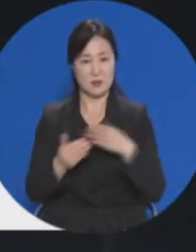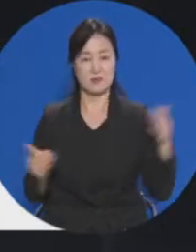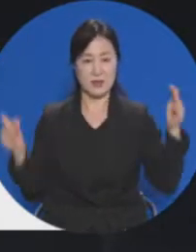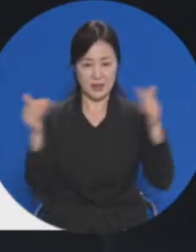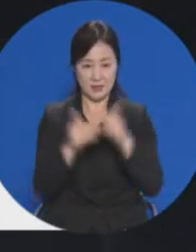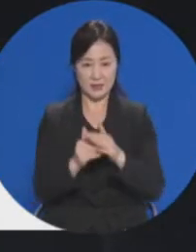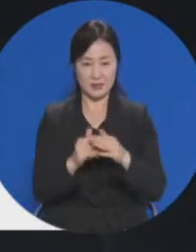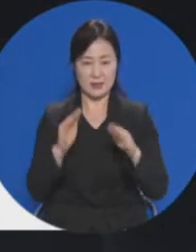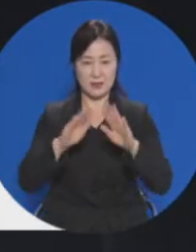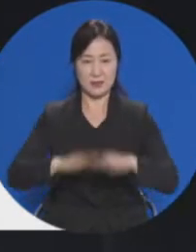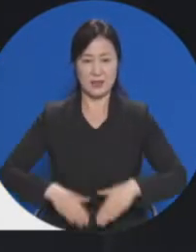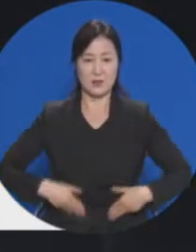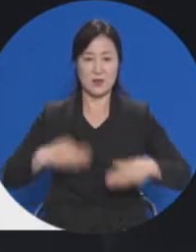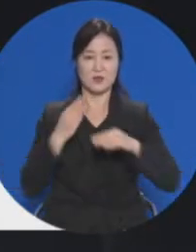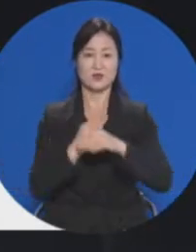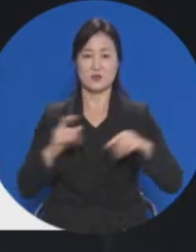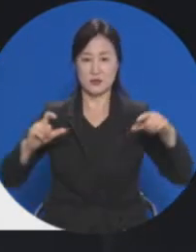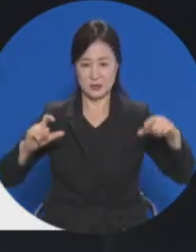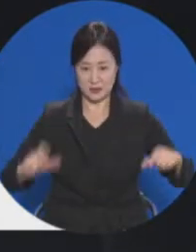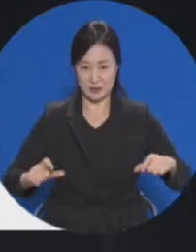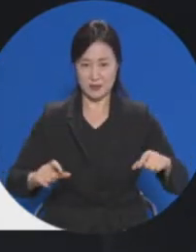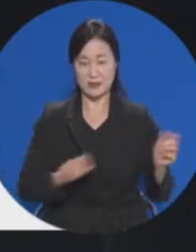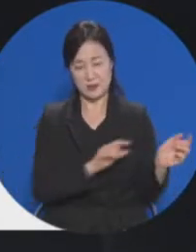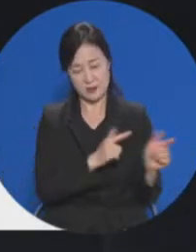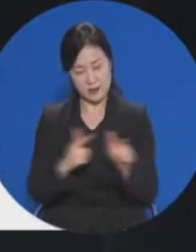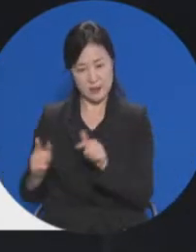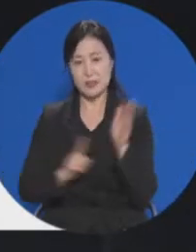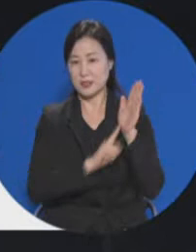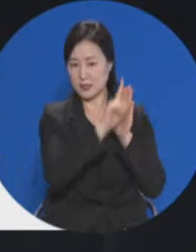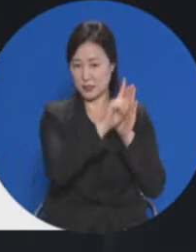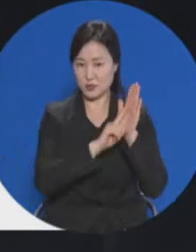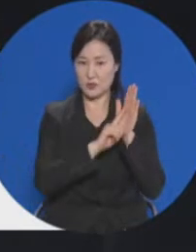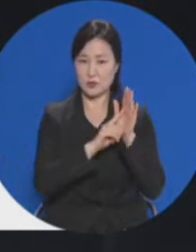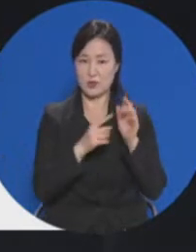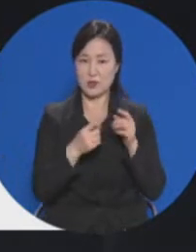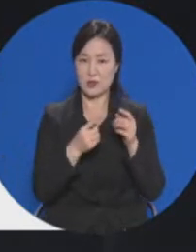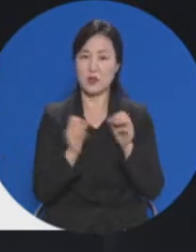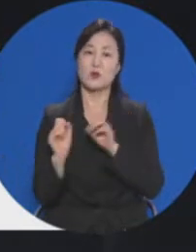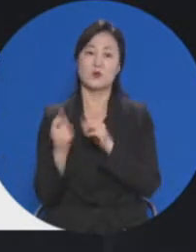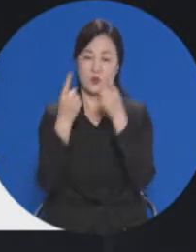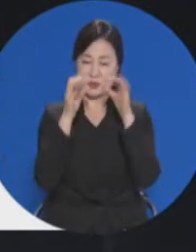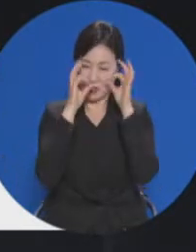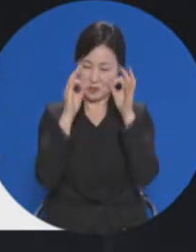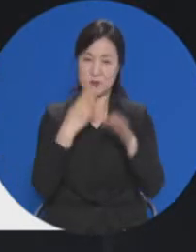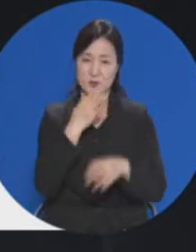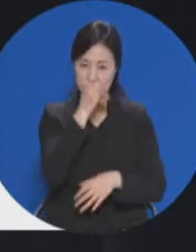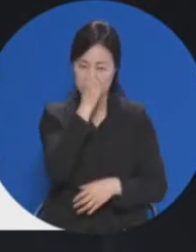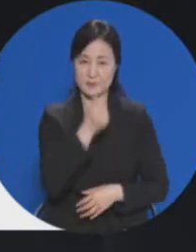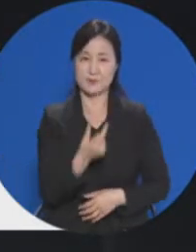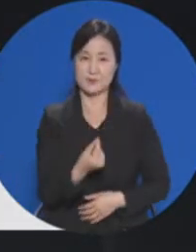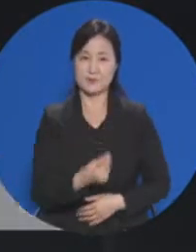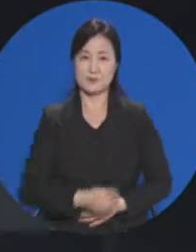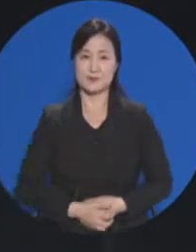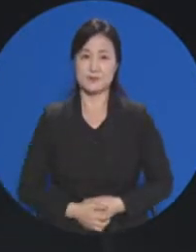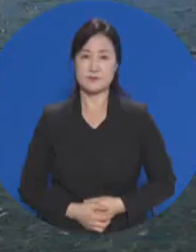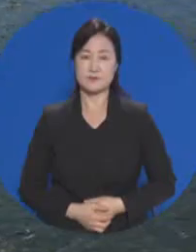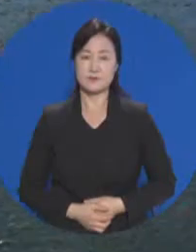산악 그리고 섬까지 이 남해안 남중권 한 지역에서 이런 다양한 기후를 함께 볼 수가